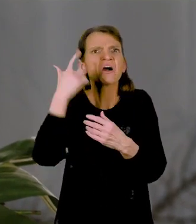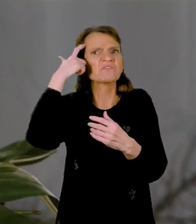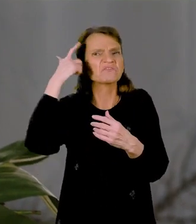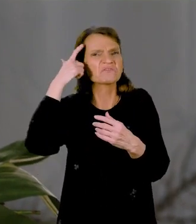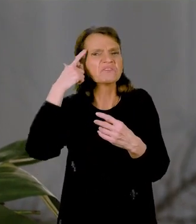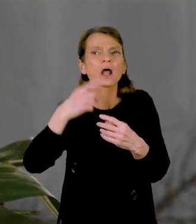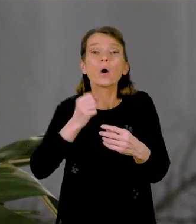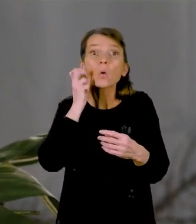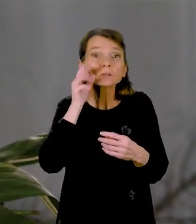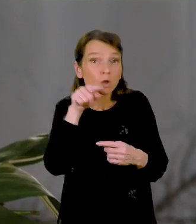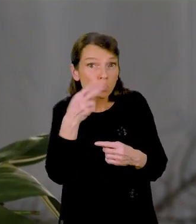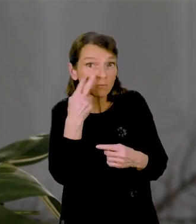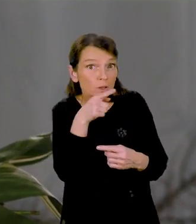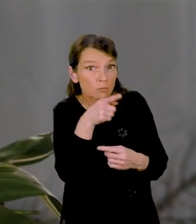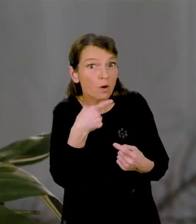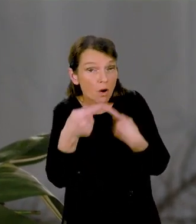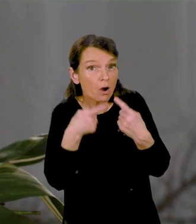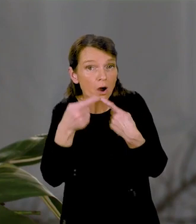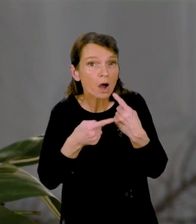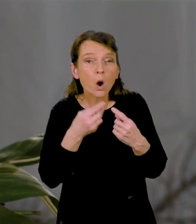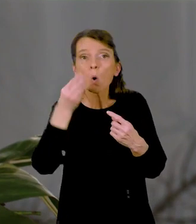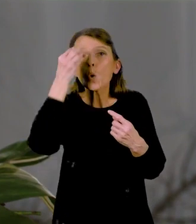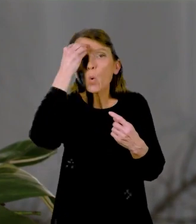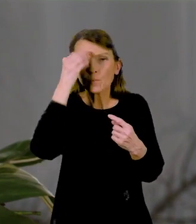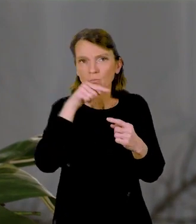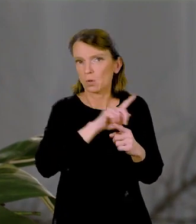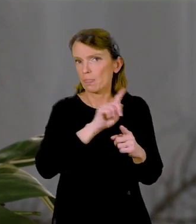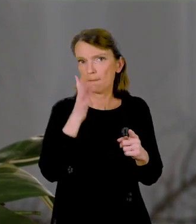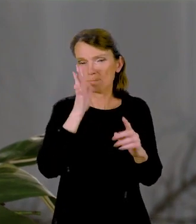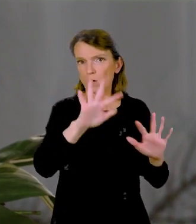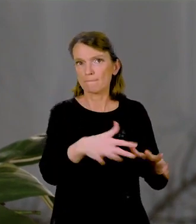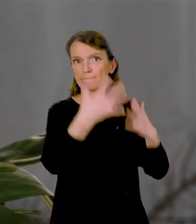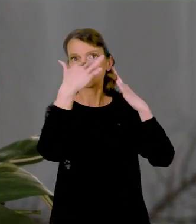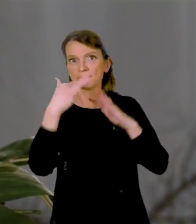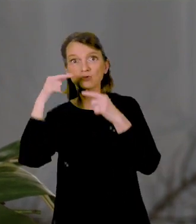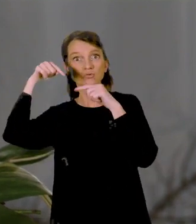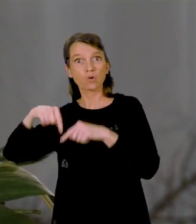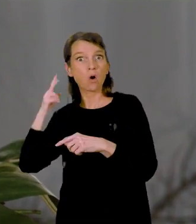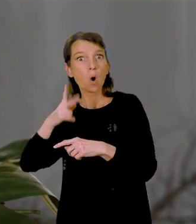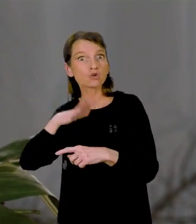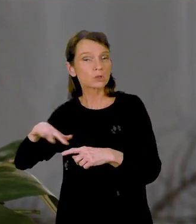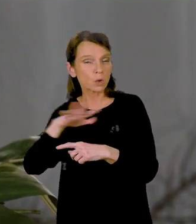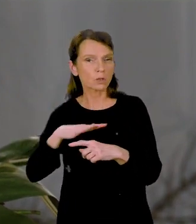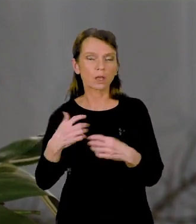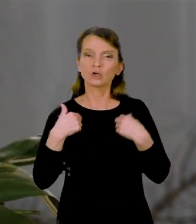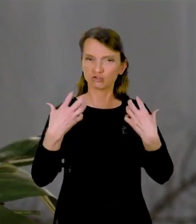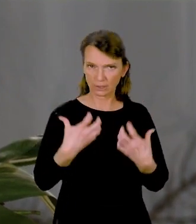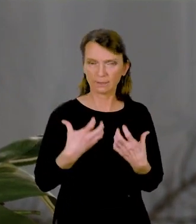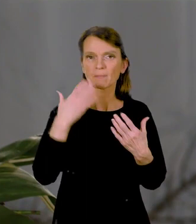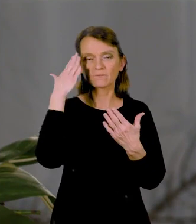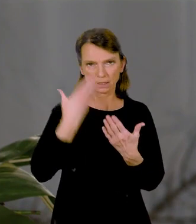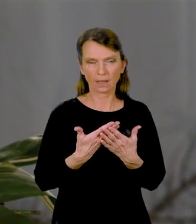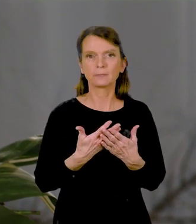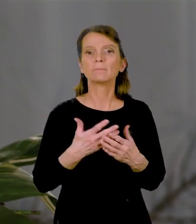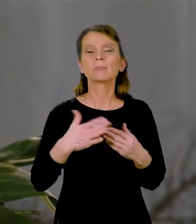ki smo mu vsakodnevno priča v naši državi, ne bo pljusknil tudi k nam na Kočevsko. Želim in hkrati verjamem, da bomo